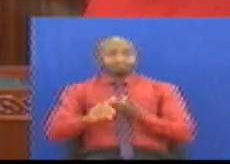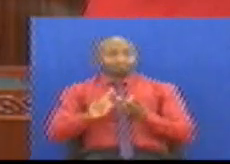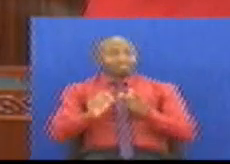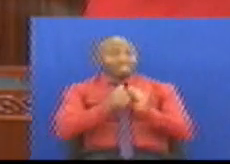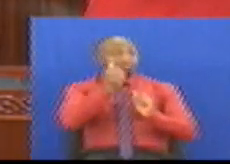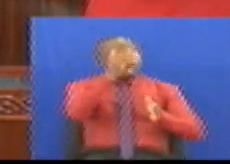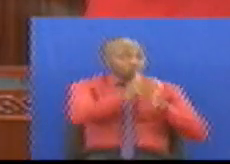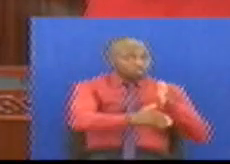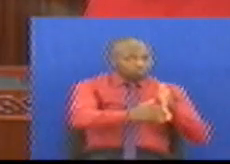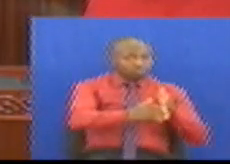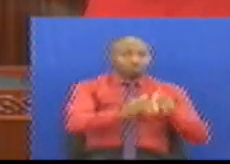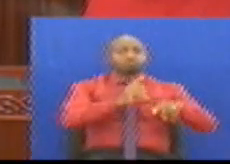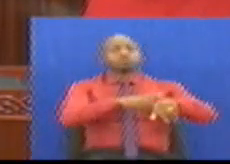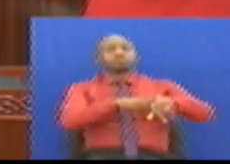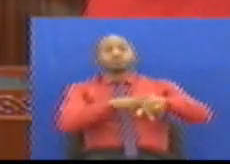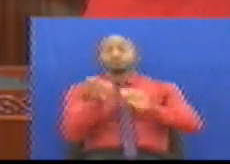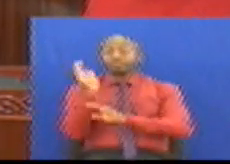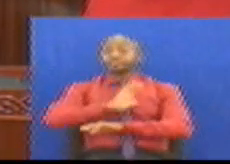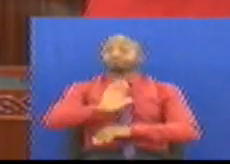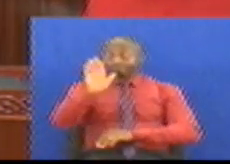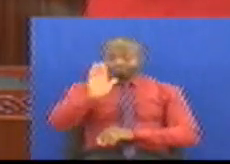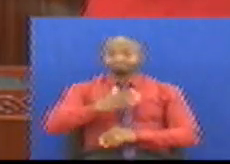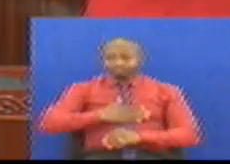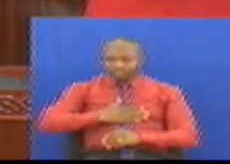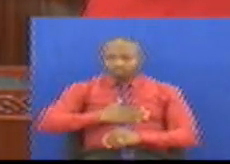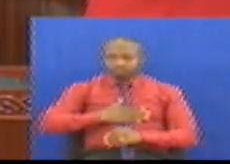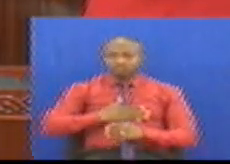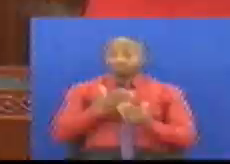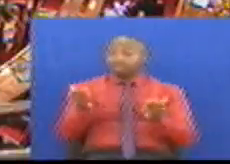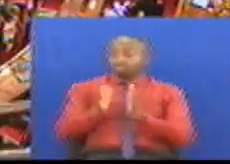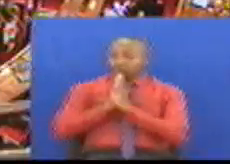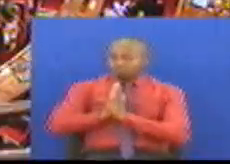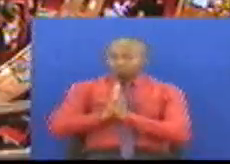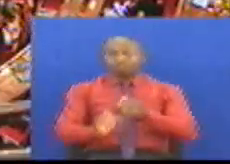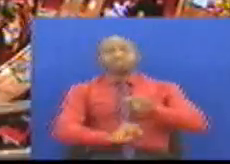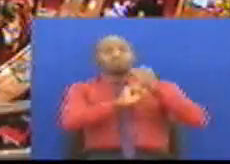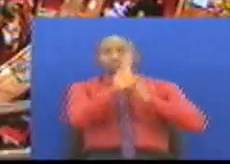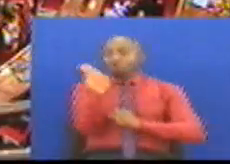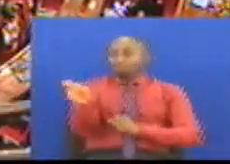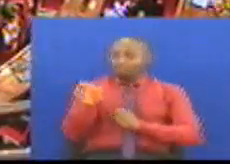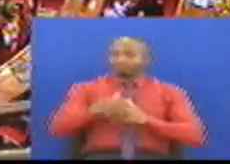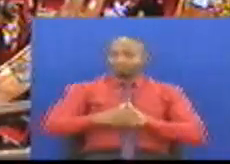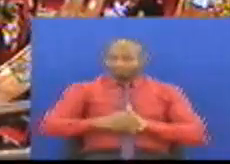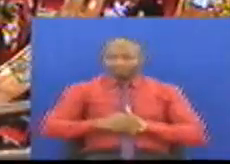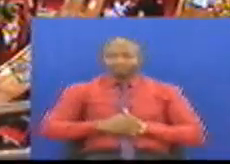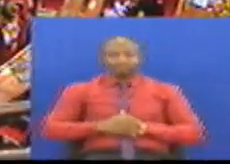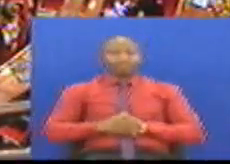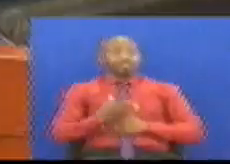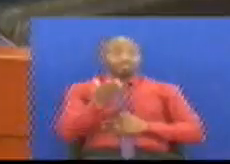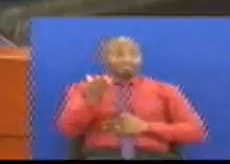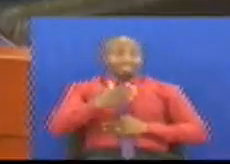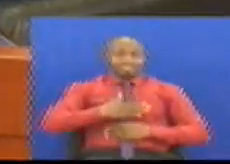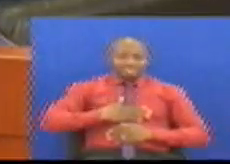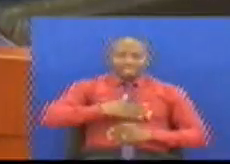kwenye muda wako umekwisha. Asante sana Mheshimiwa Naibu Spika, nakushukuru, naomba kuunga mkono wewe. Asante sana